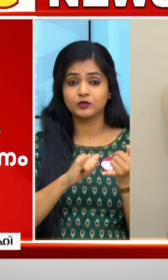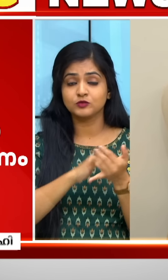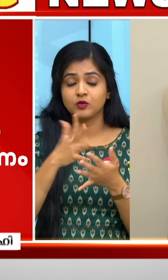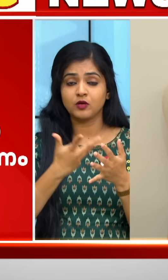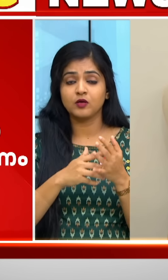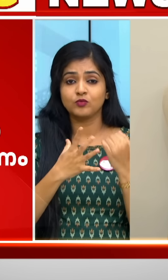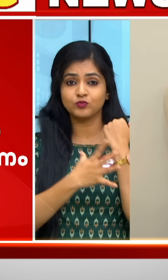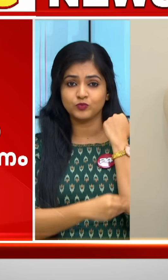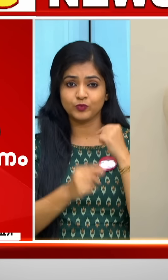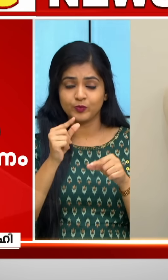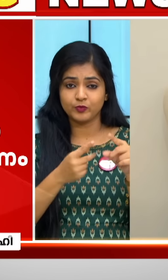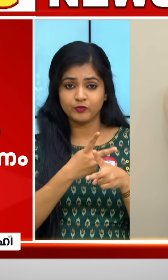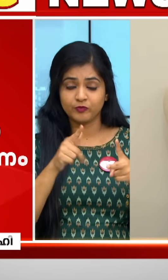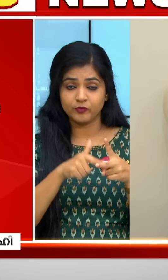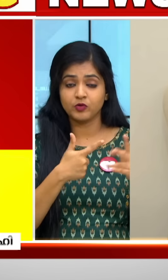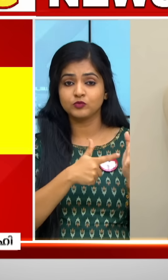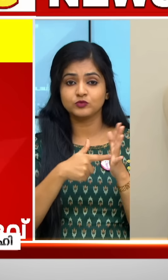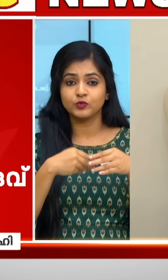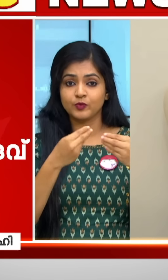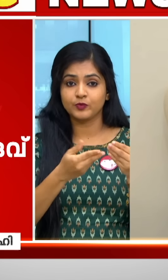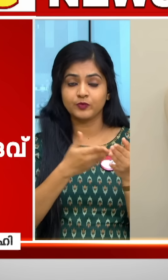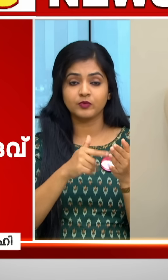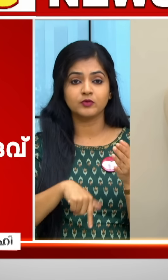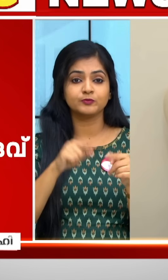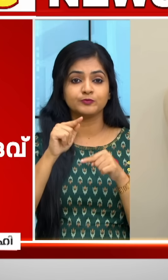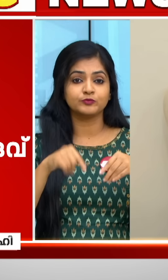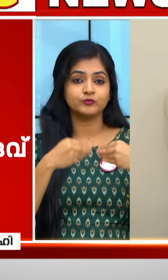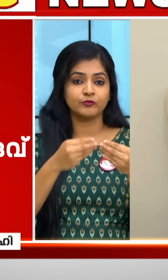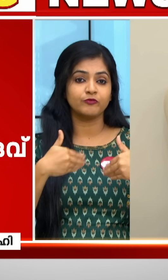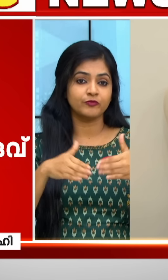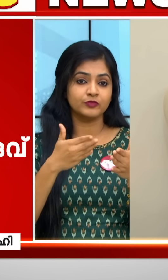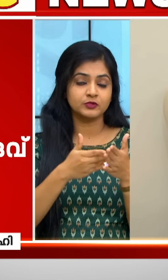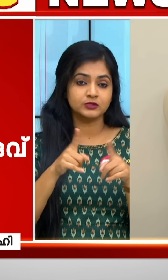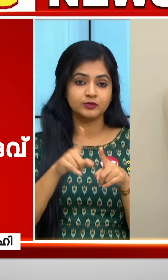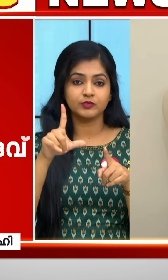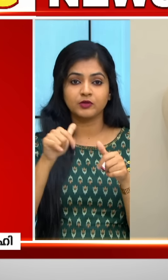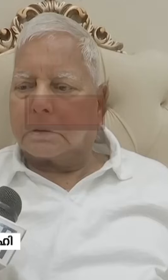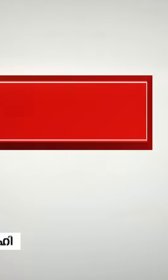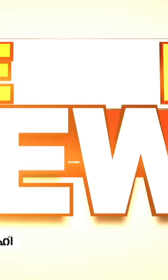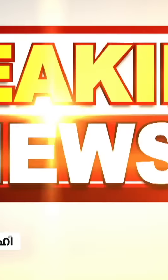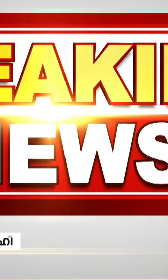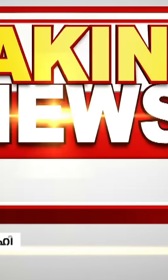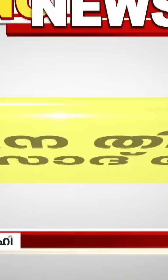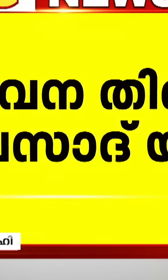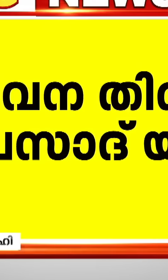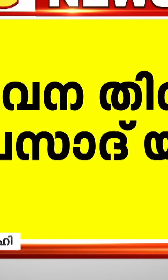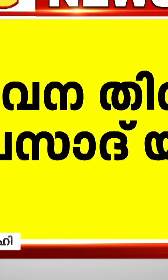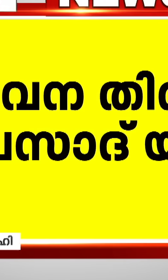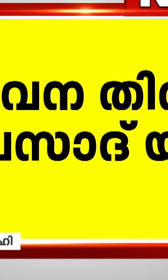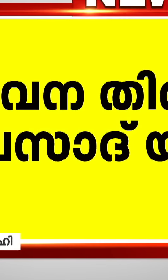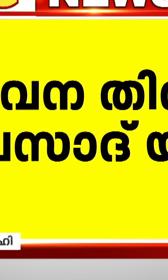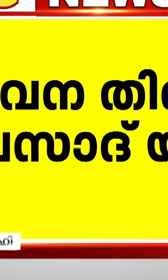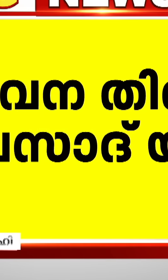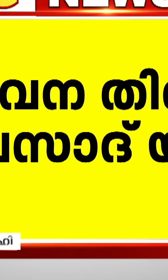തന്നെ ചൂണ്ടിക്കാട്ടിയാണ് സംവരണം നടപ്പാക്കേണ്ടതെന്നാണ് ലാലു പ്രസാദ് വ്യക്തമാക്കിയിരിക്കുന്നത്. പ്രസ്താവന പ്രധാനമന്ത്രി ഇന്ന് റാലിയിൽ